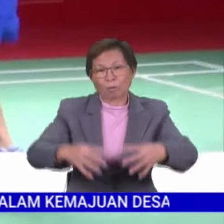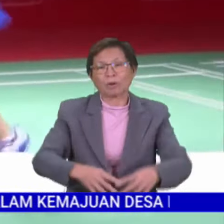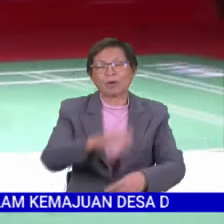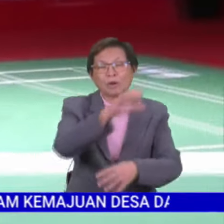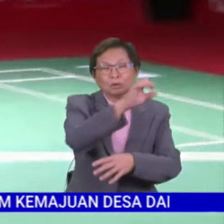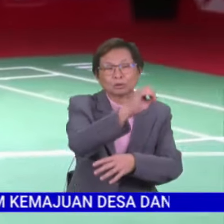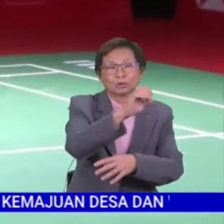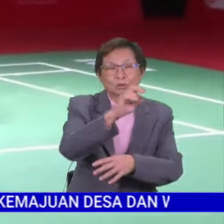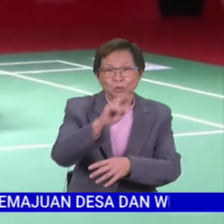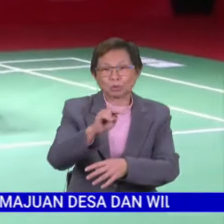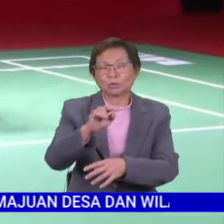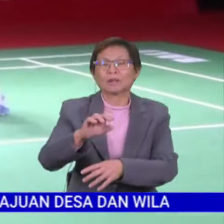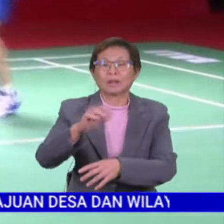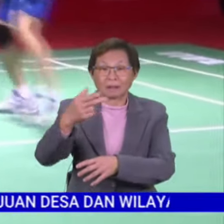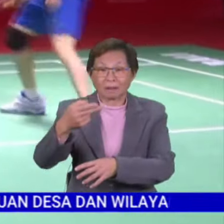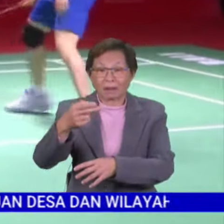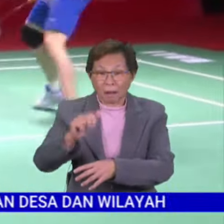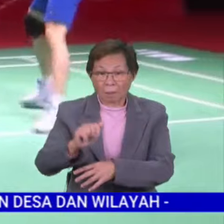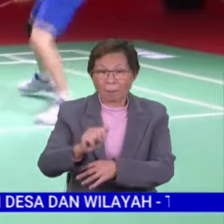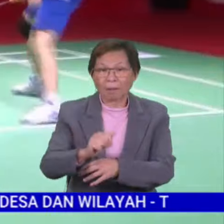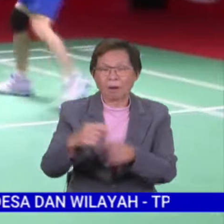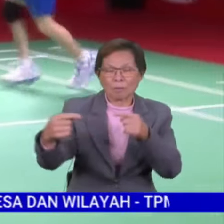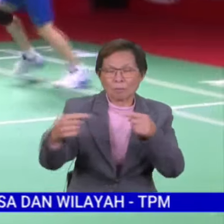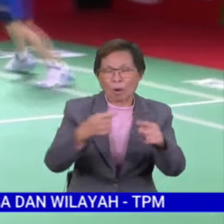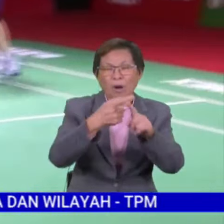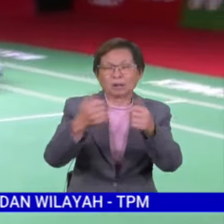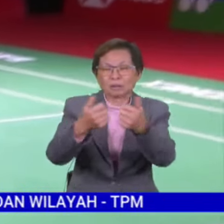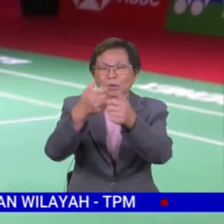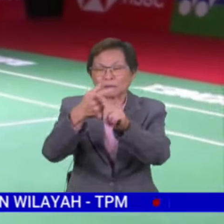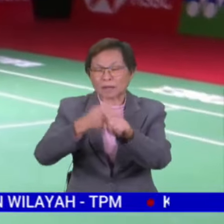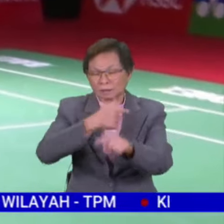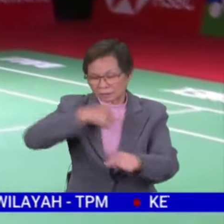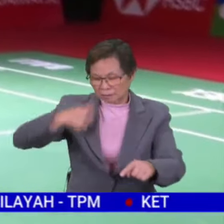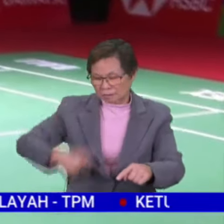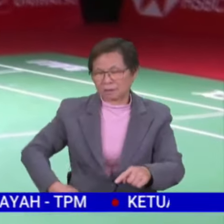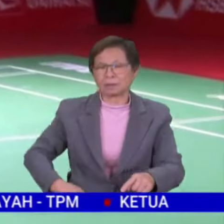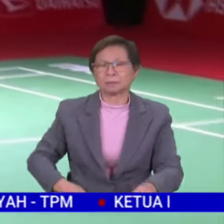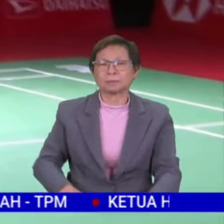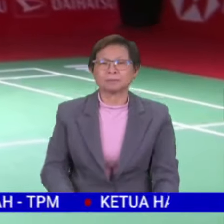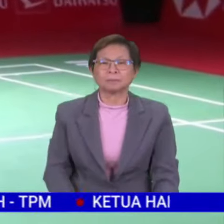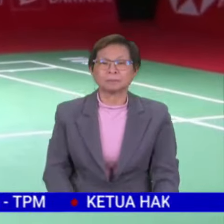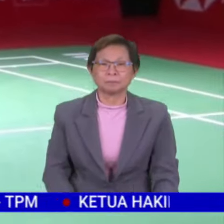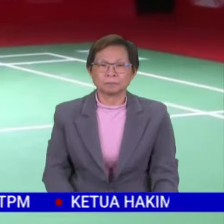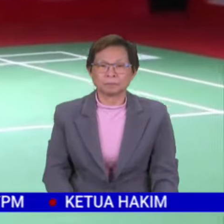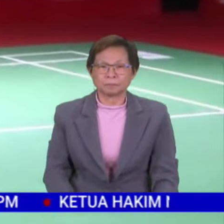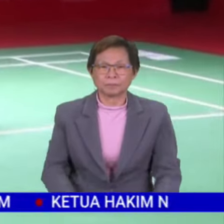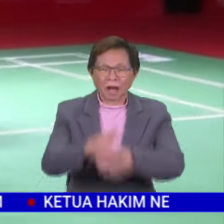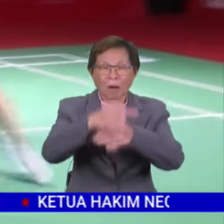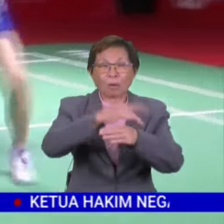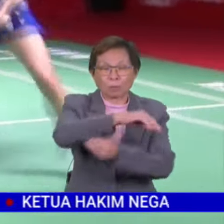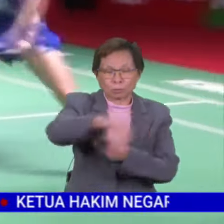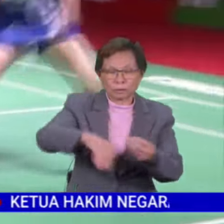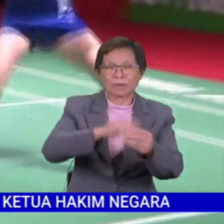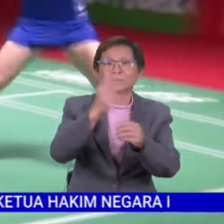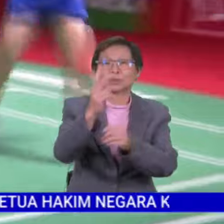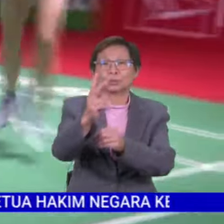Soon Huat dan Shevan Lai berdepan pilihan utama kejohanan dari China, Zheng Siwei dan Huang Yachong seawal pusingan